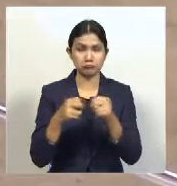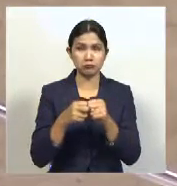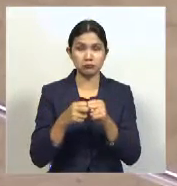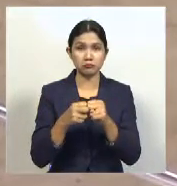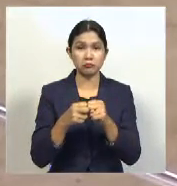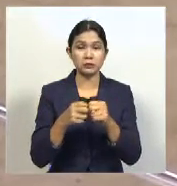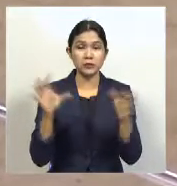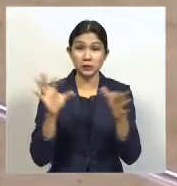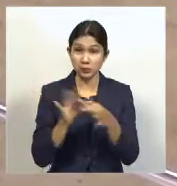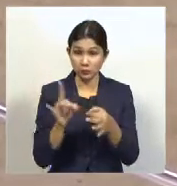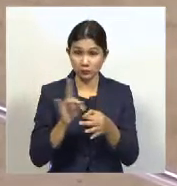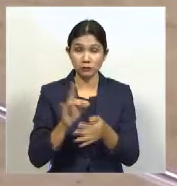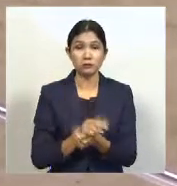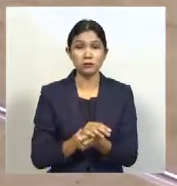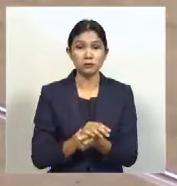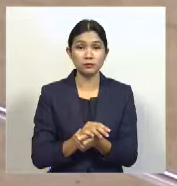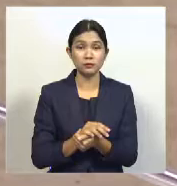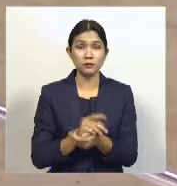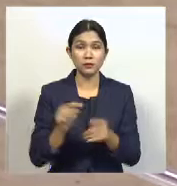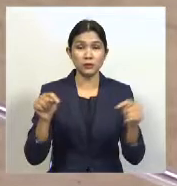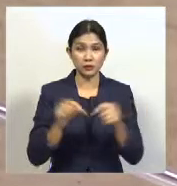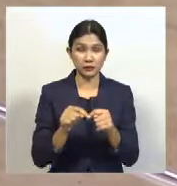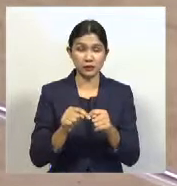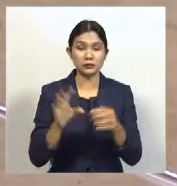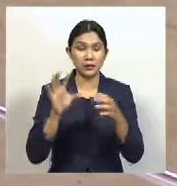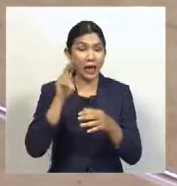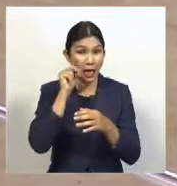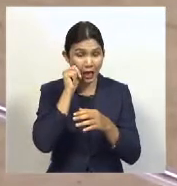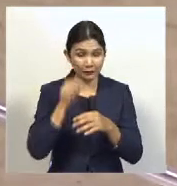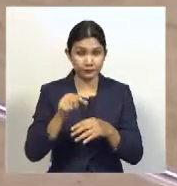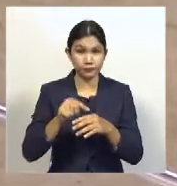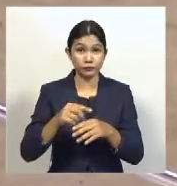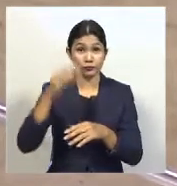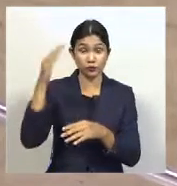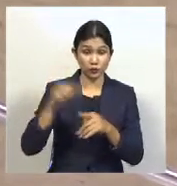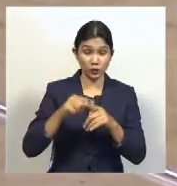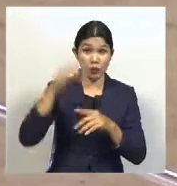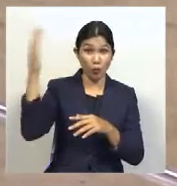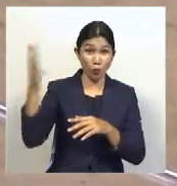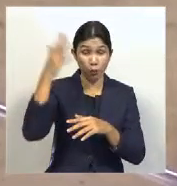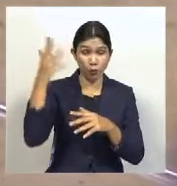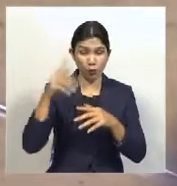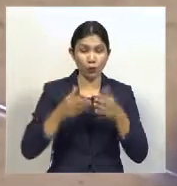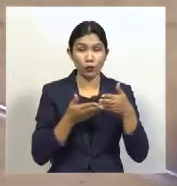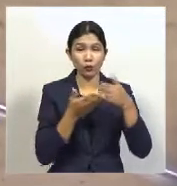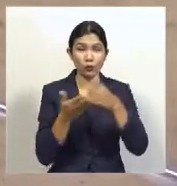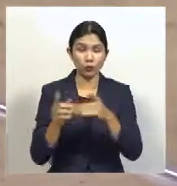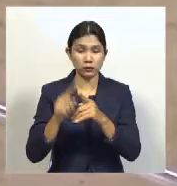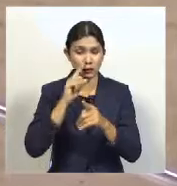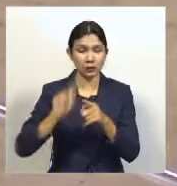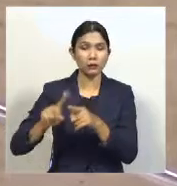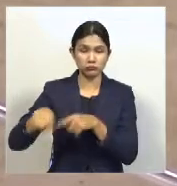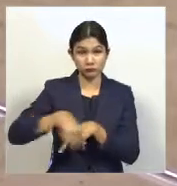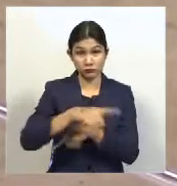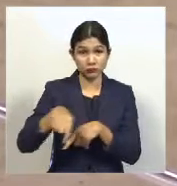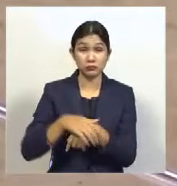คในเรื่องเกี่ยวกับสภาพของน้ำรวมทั้งดินฟ้าอากาศและ